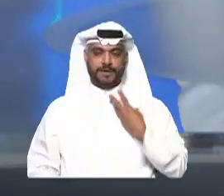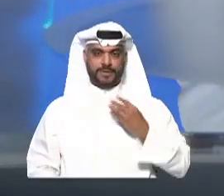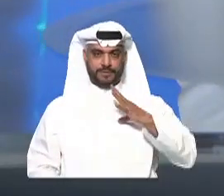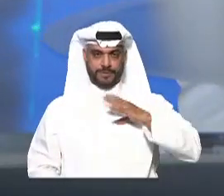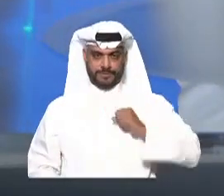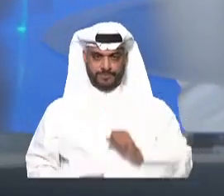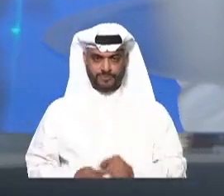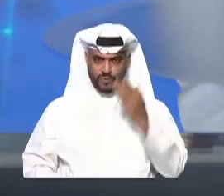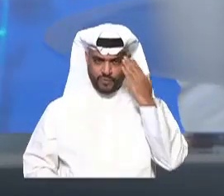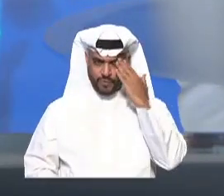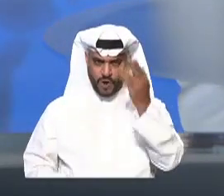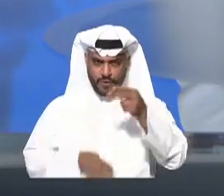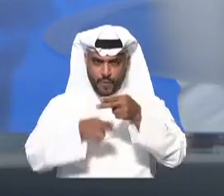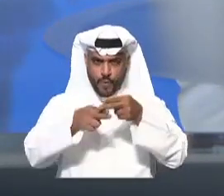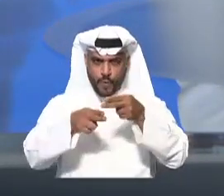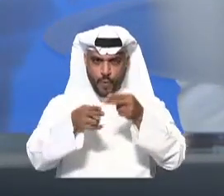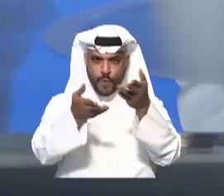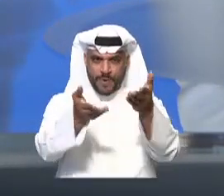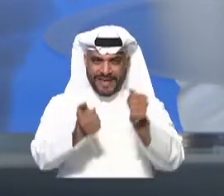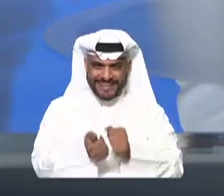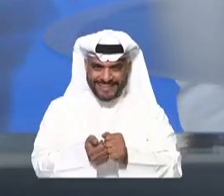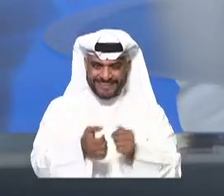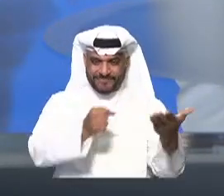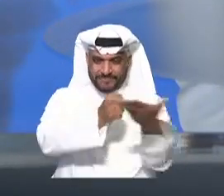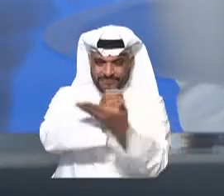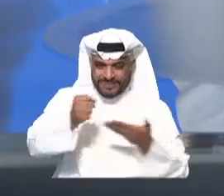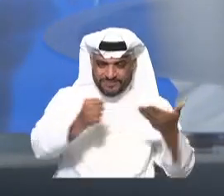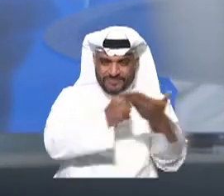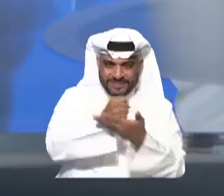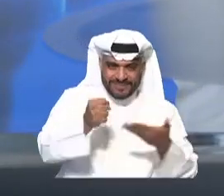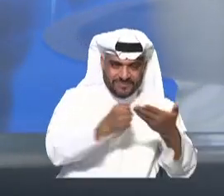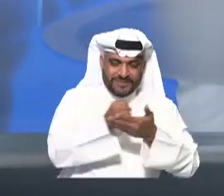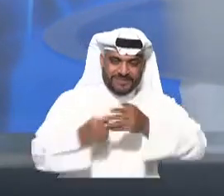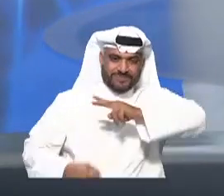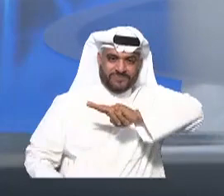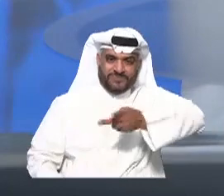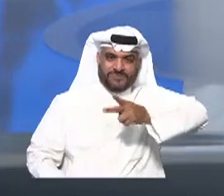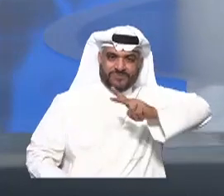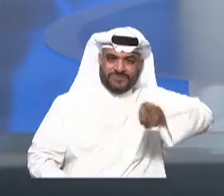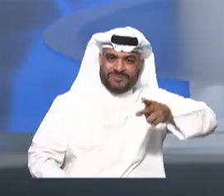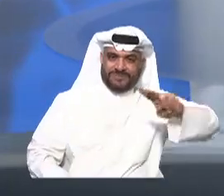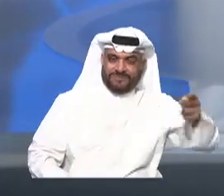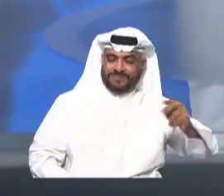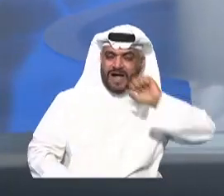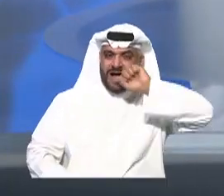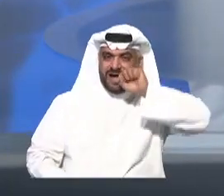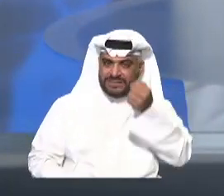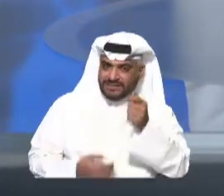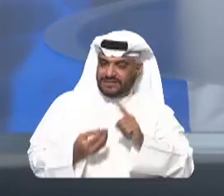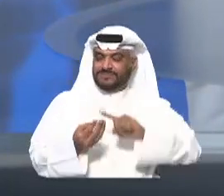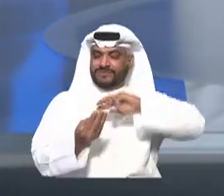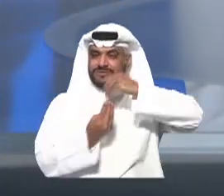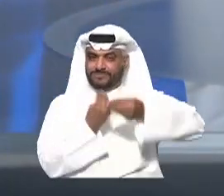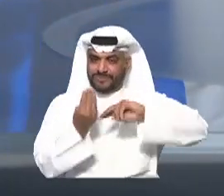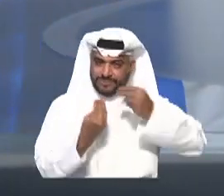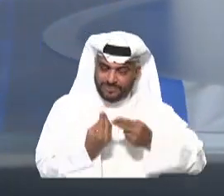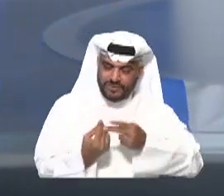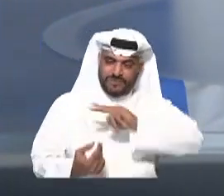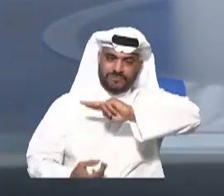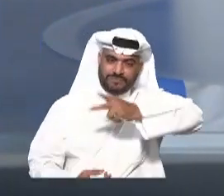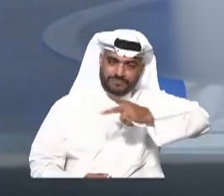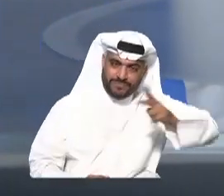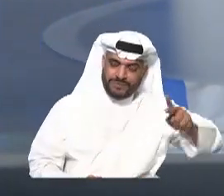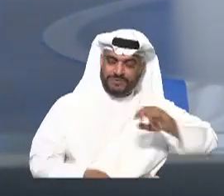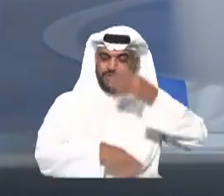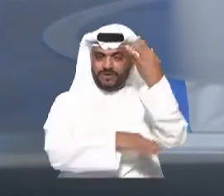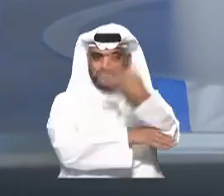المنتجات الزراعية أيها السادة المحلية هي إحدى ركائز منظومة الأمن الغذائي الوطني التي تعمل الدولة على